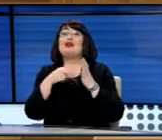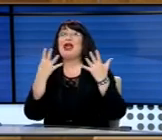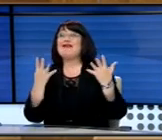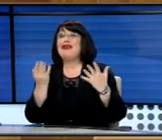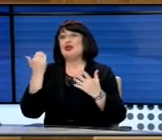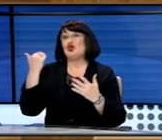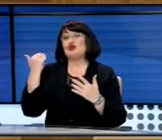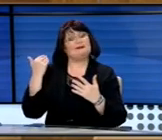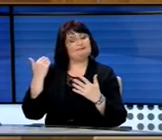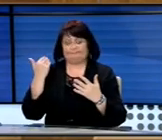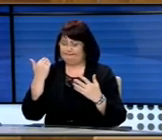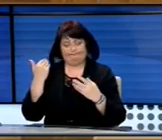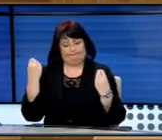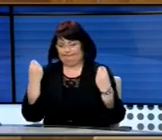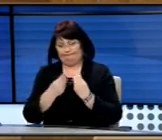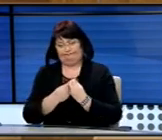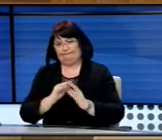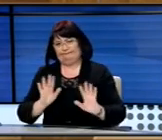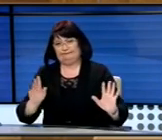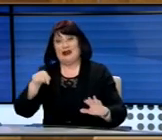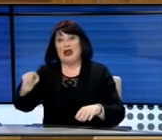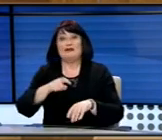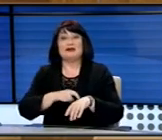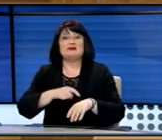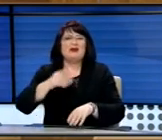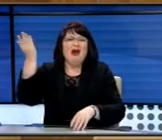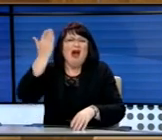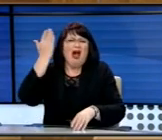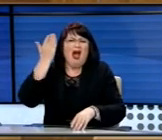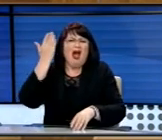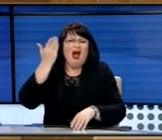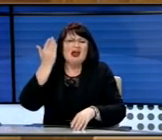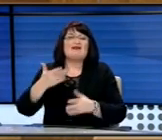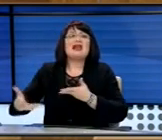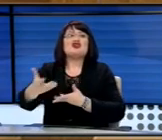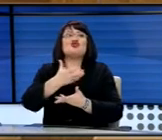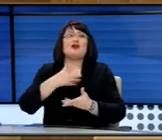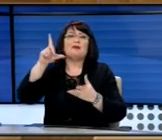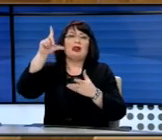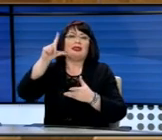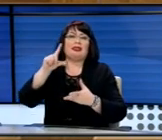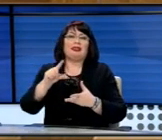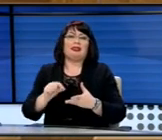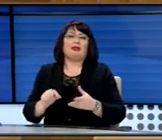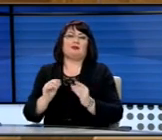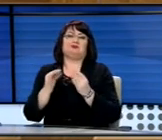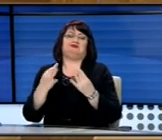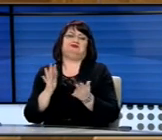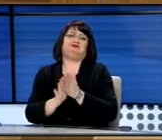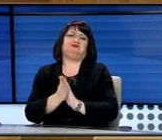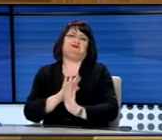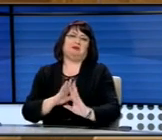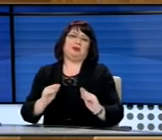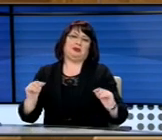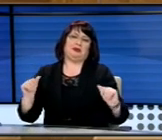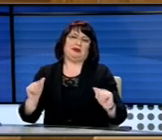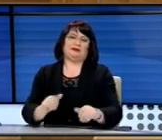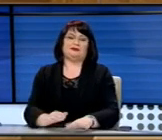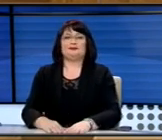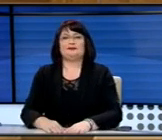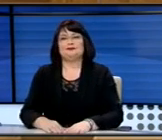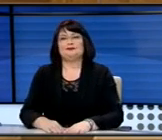2009. Και μάλιστα τώρα που η ακρίβεια εξανεμίζει και το εισόδημα. Και επειδή μας